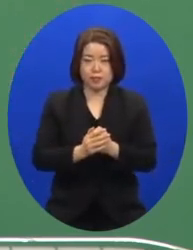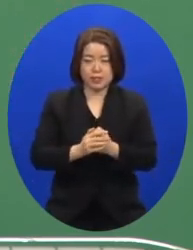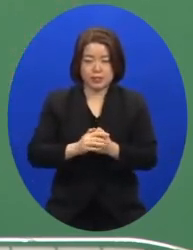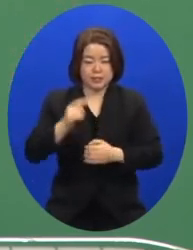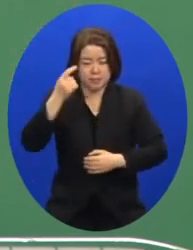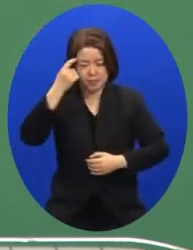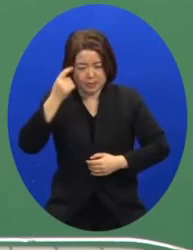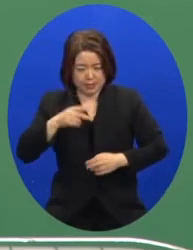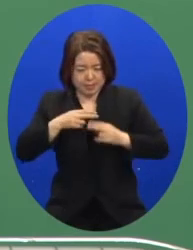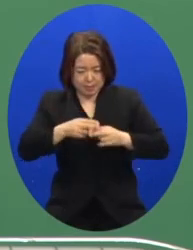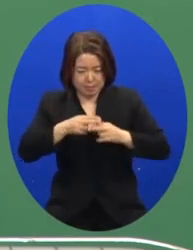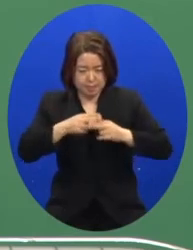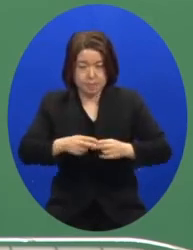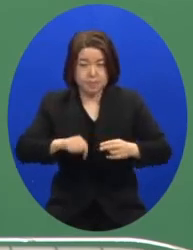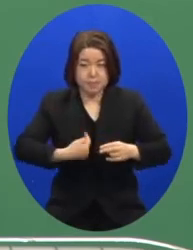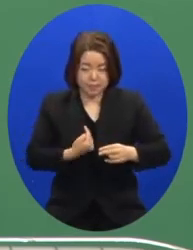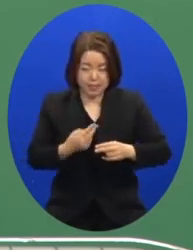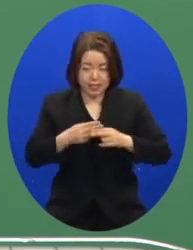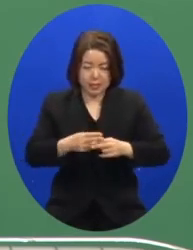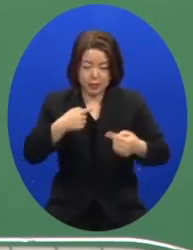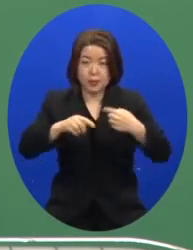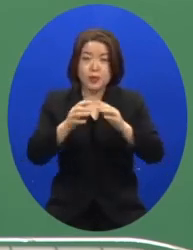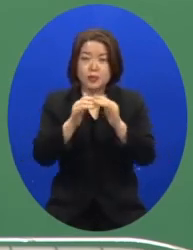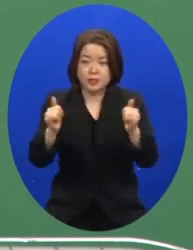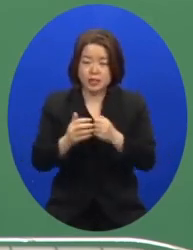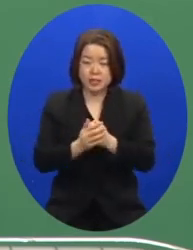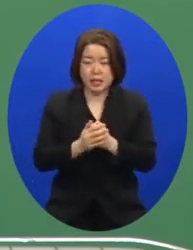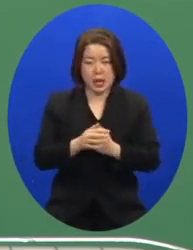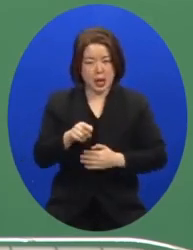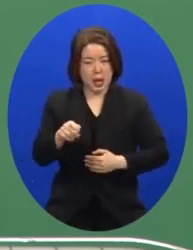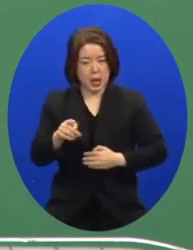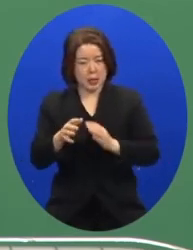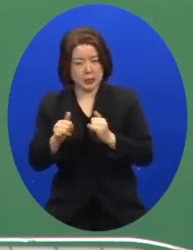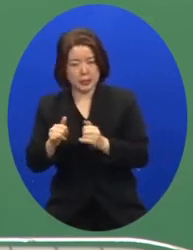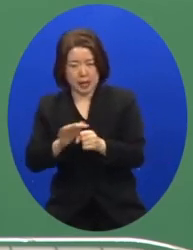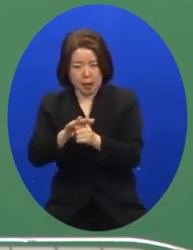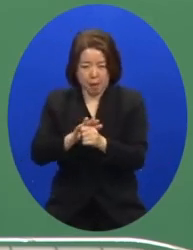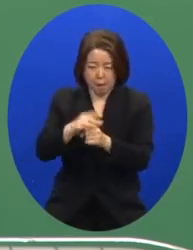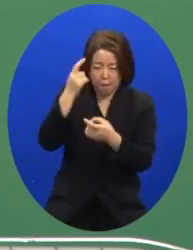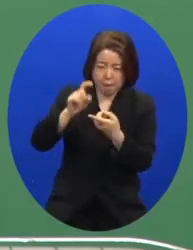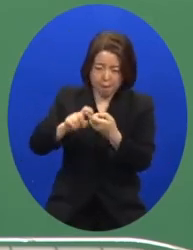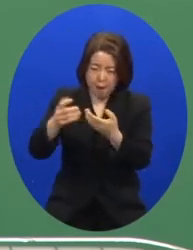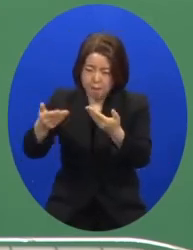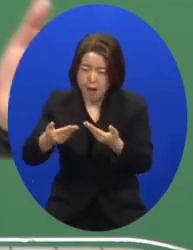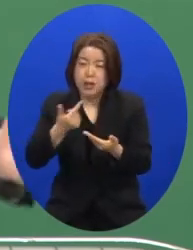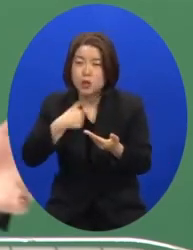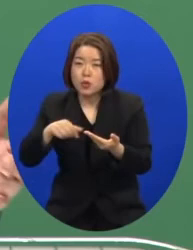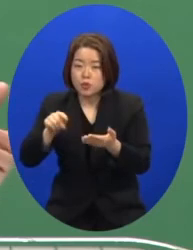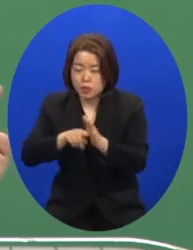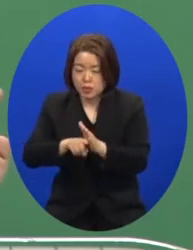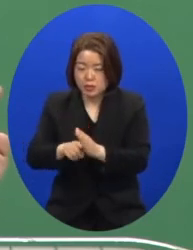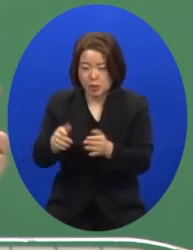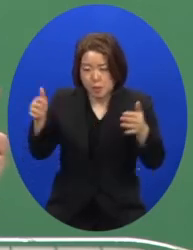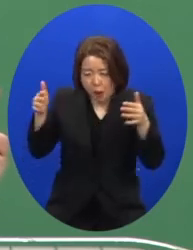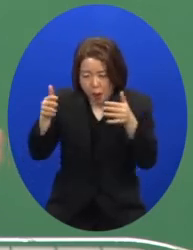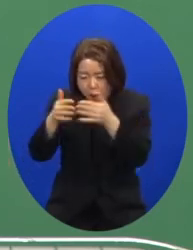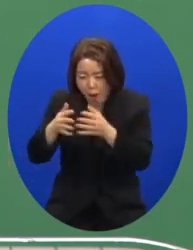주변에는 그 권력자의 총애를 받기 를 달 원하는 사람들이 몰려듭니다